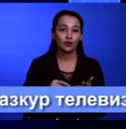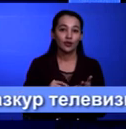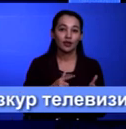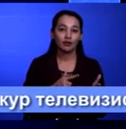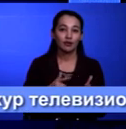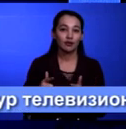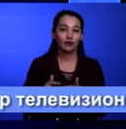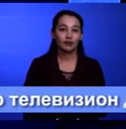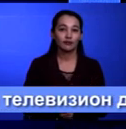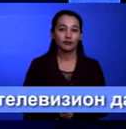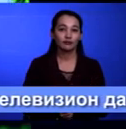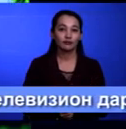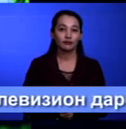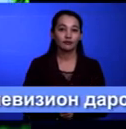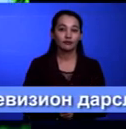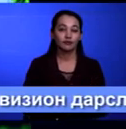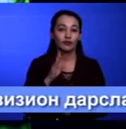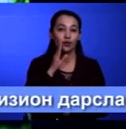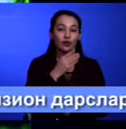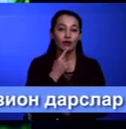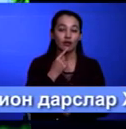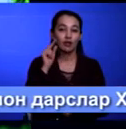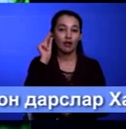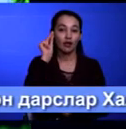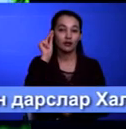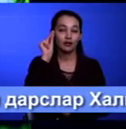anjomlaringizni tayyorlab oling. Ona tili darsidan